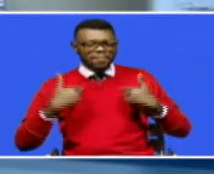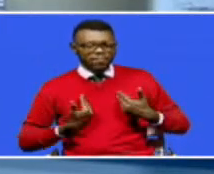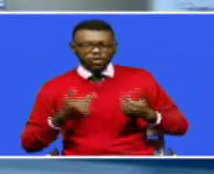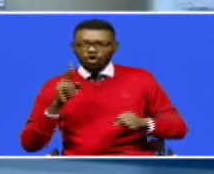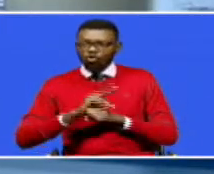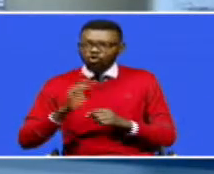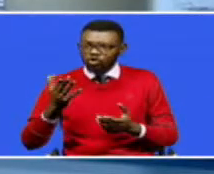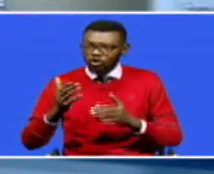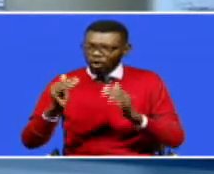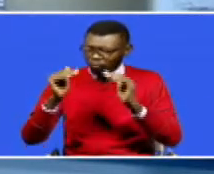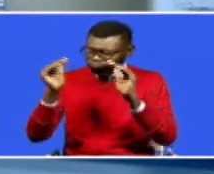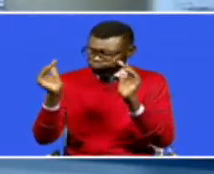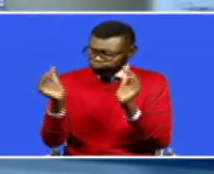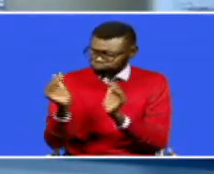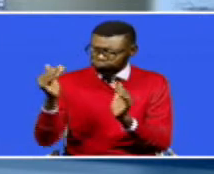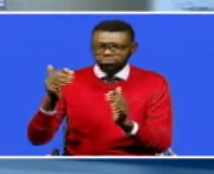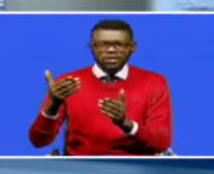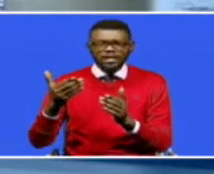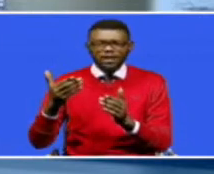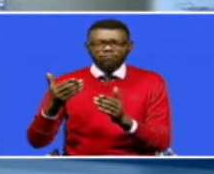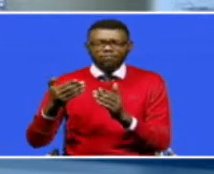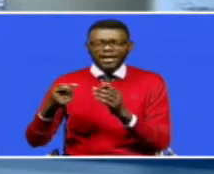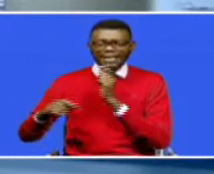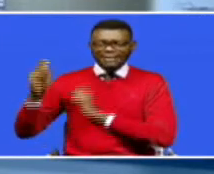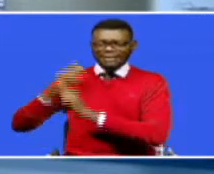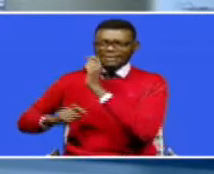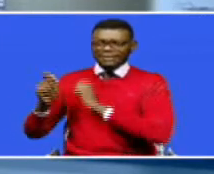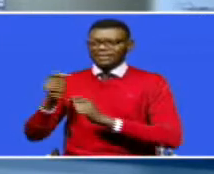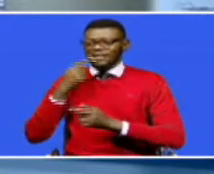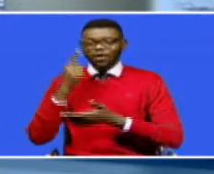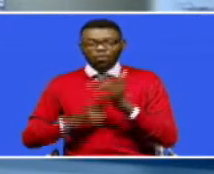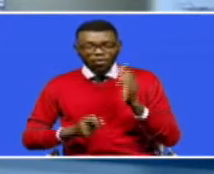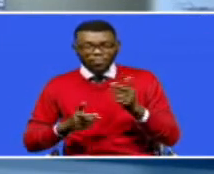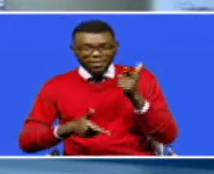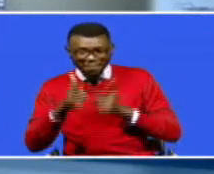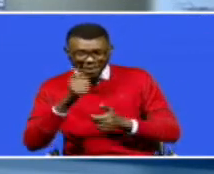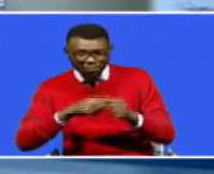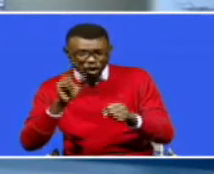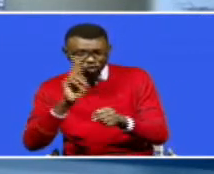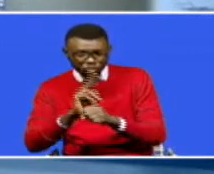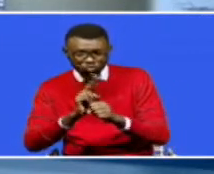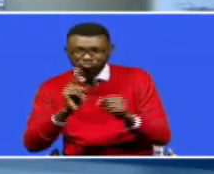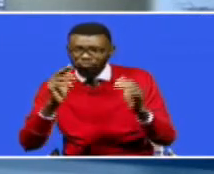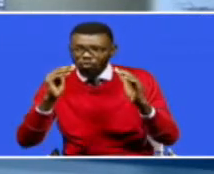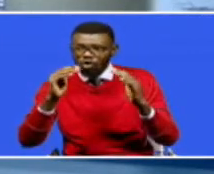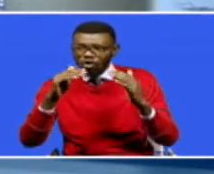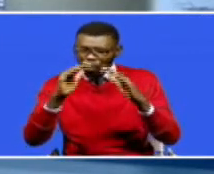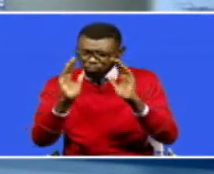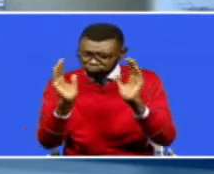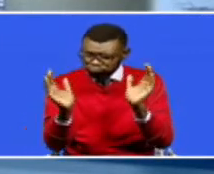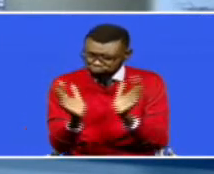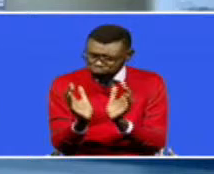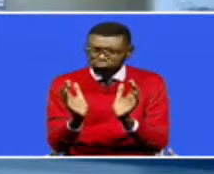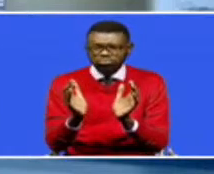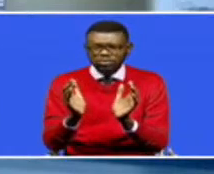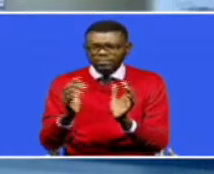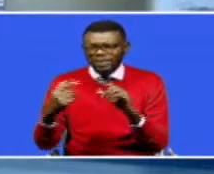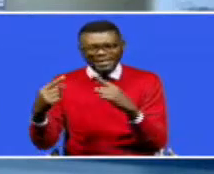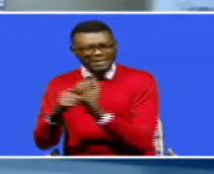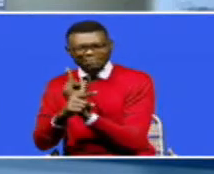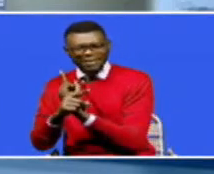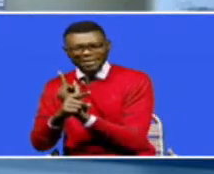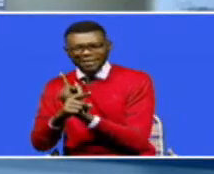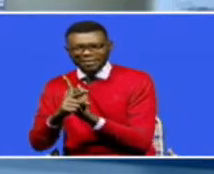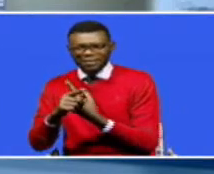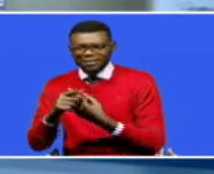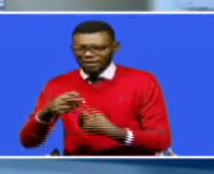vya kitamaduni nao wanashikilia kuwa ladha ya maziwa ambayo yametayarishwa kwa kutumia vibuyu vya plastiki sio sawa na